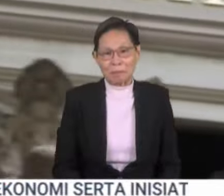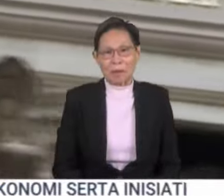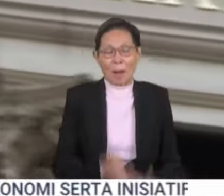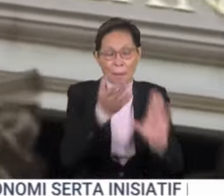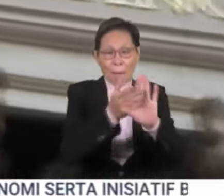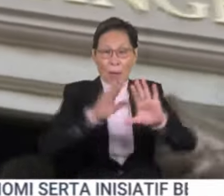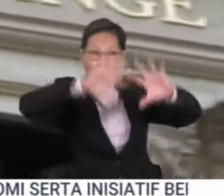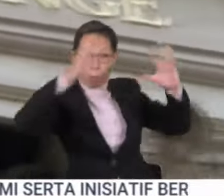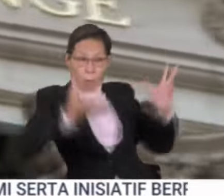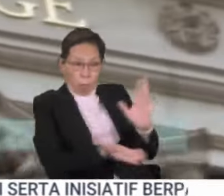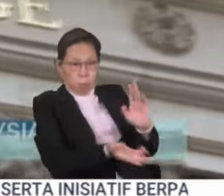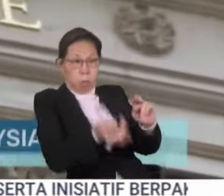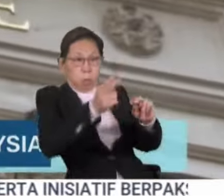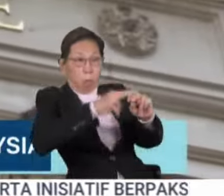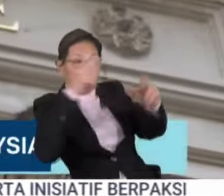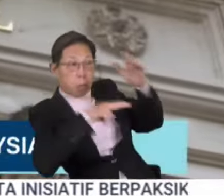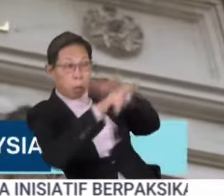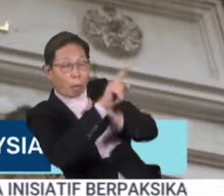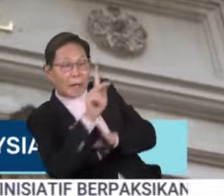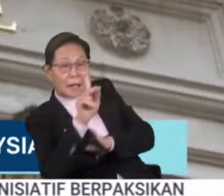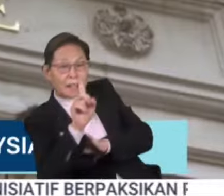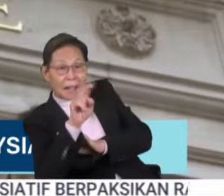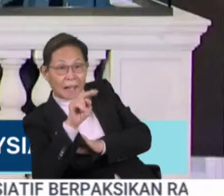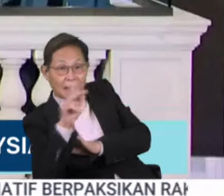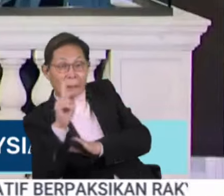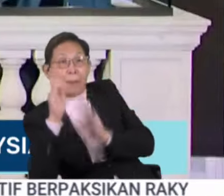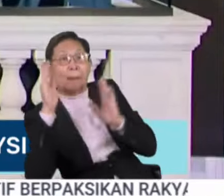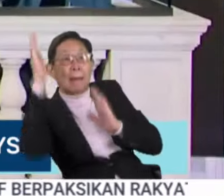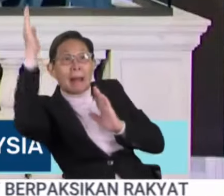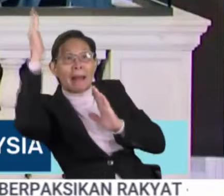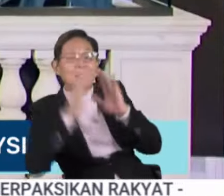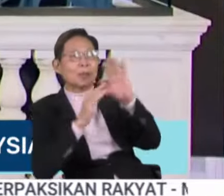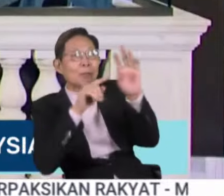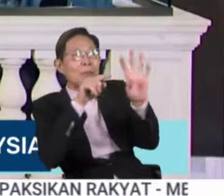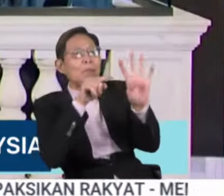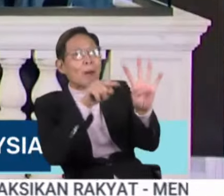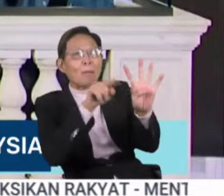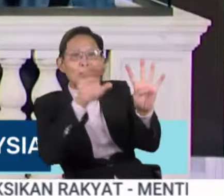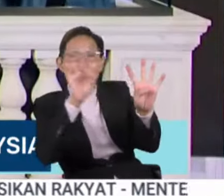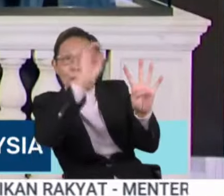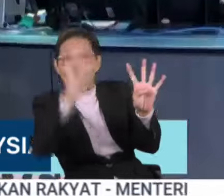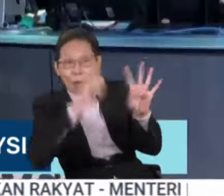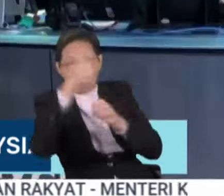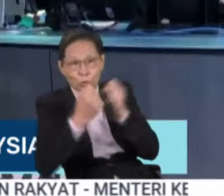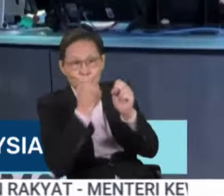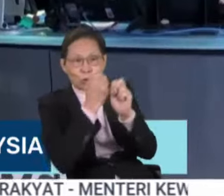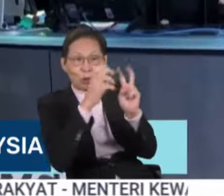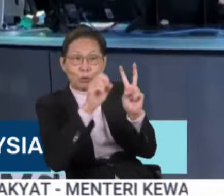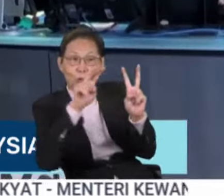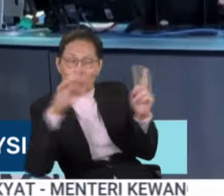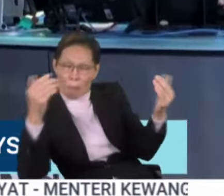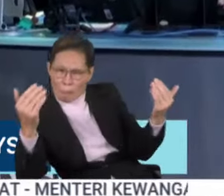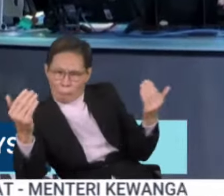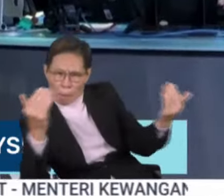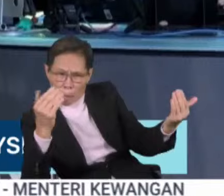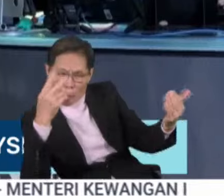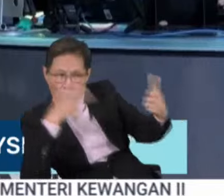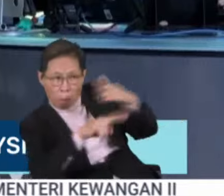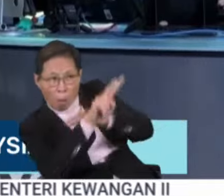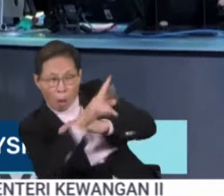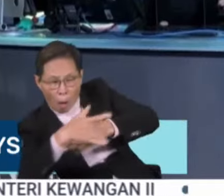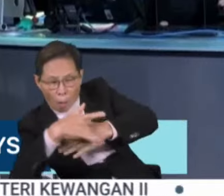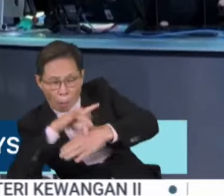Bank Dunia menaikkan anjuran pertumbuhan KDNK Malaysia kepada 4.9% untuk 2024 berbanding anjuran